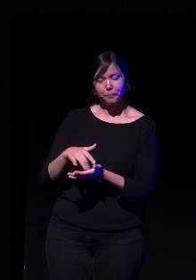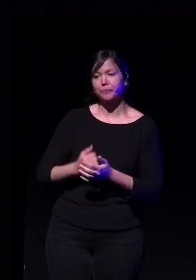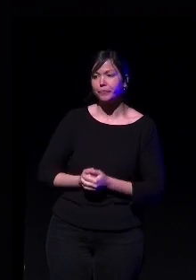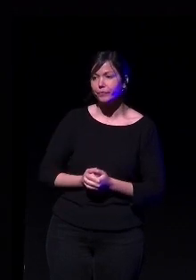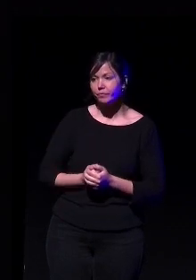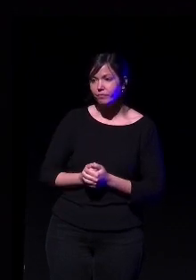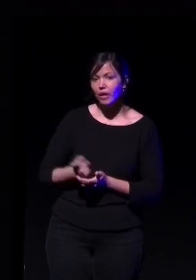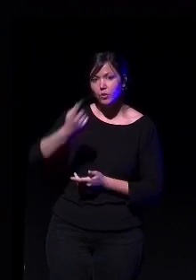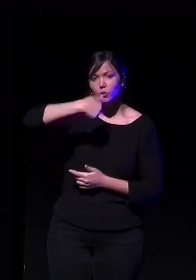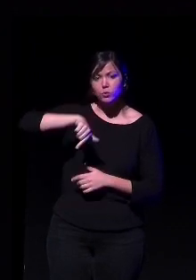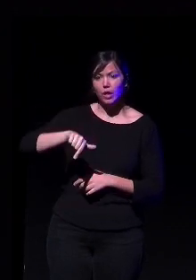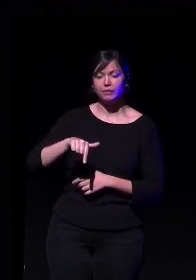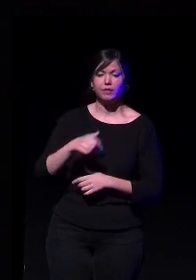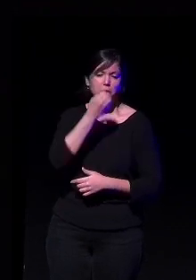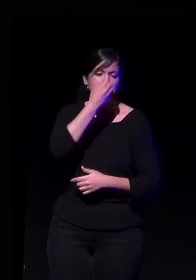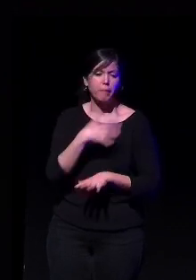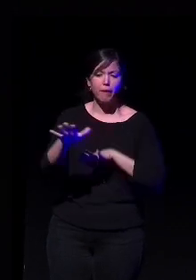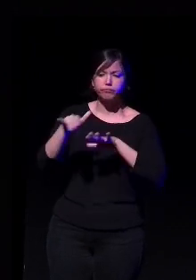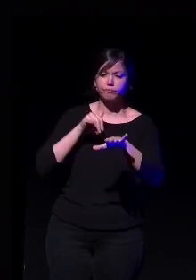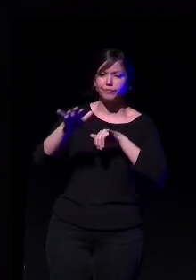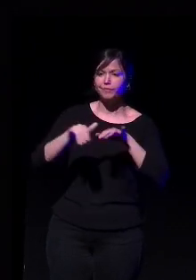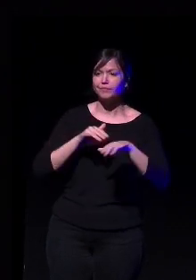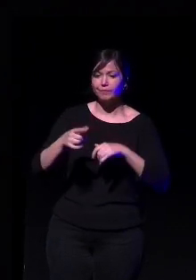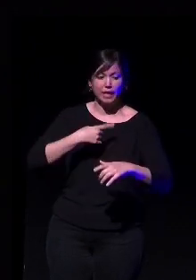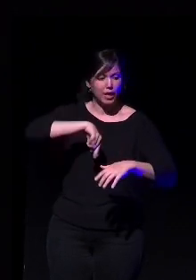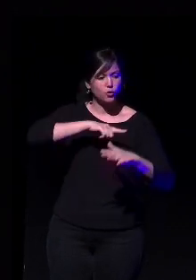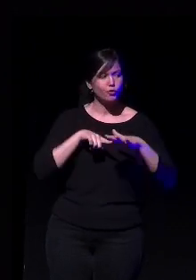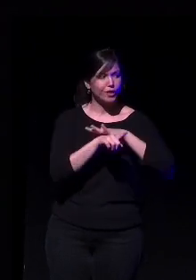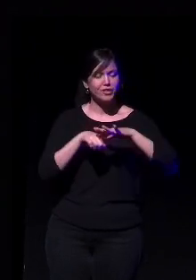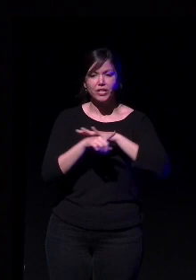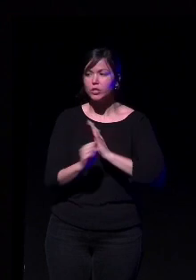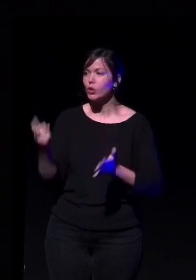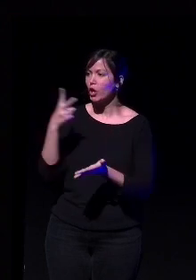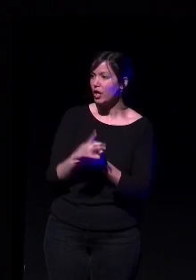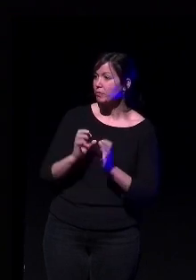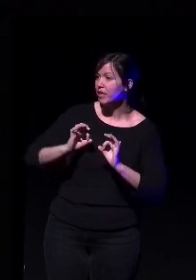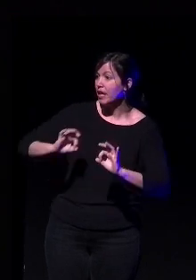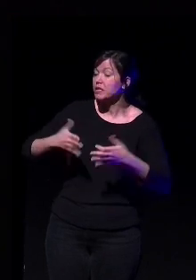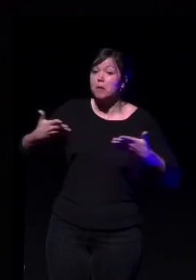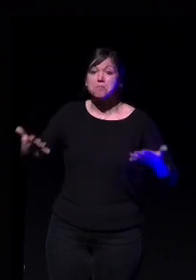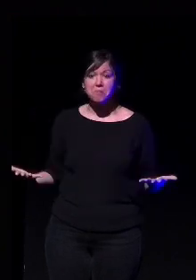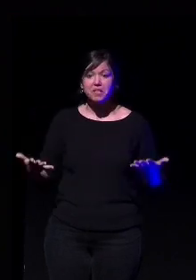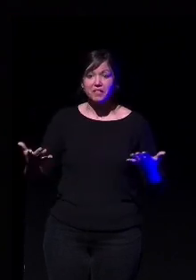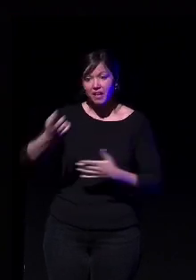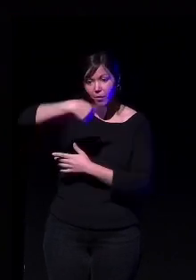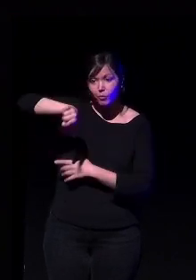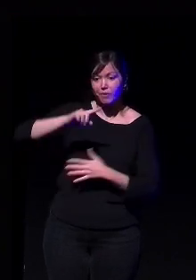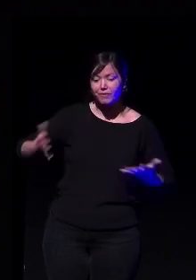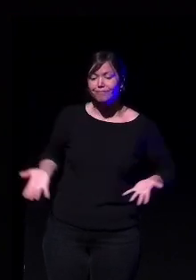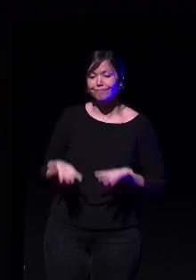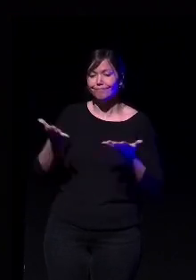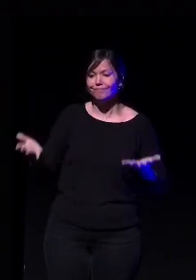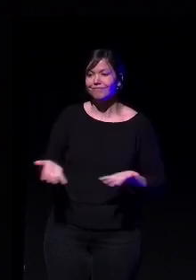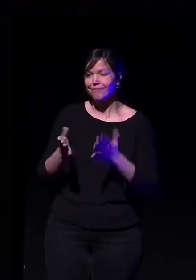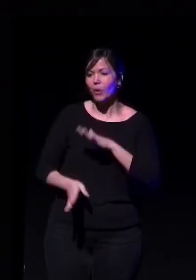Som captius de l'èxit i la seva gestió és el nostre gran repte. Per tant, us encoratjo a continuar